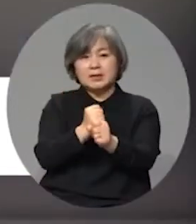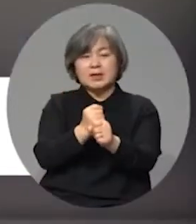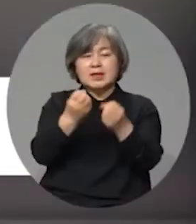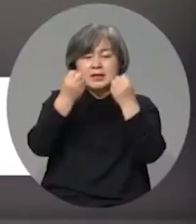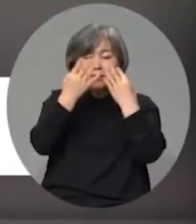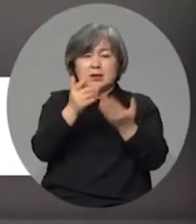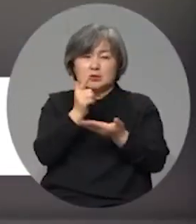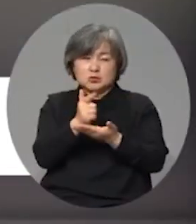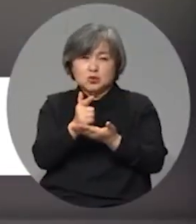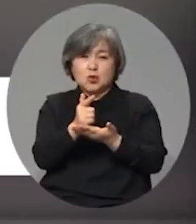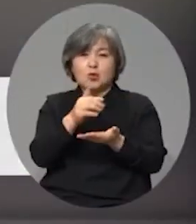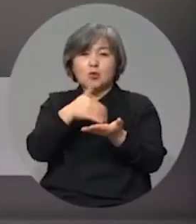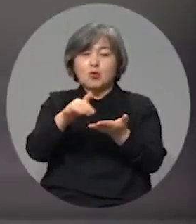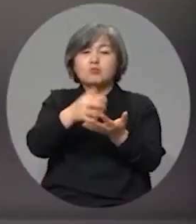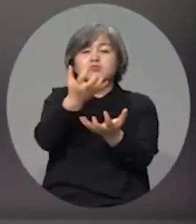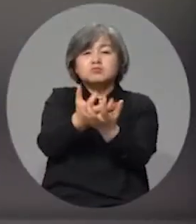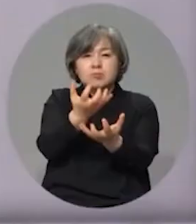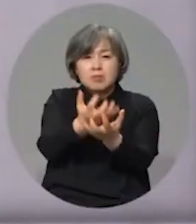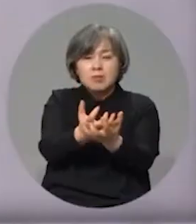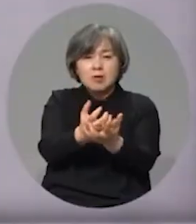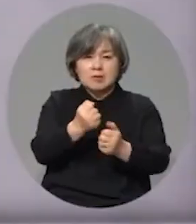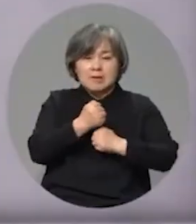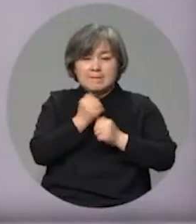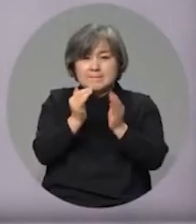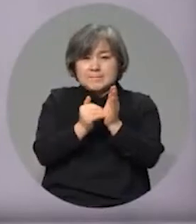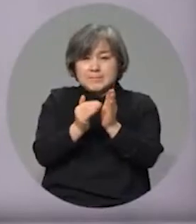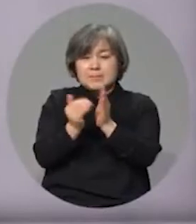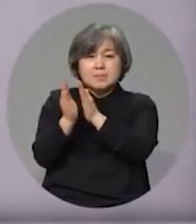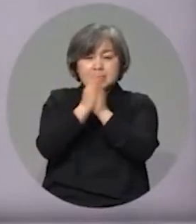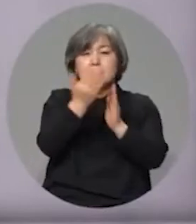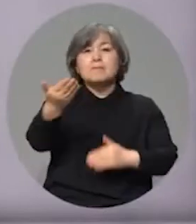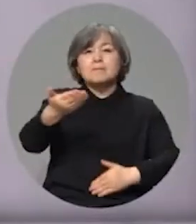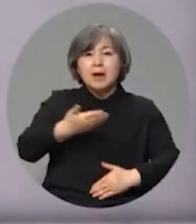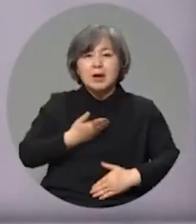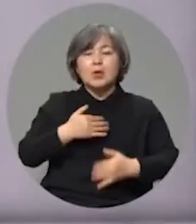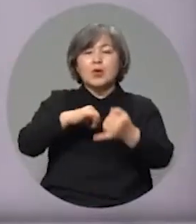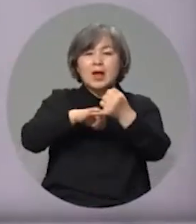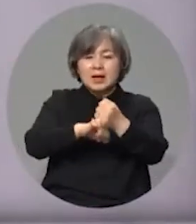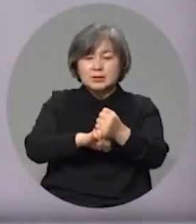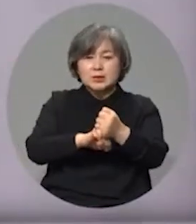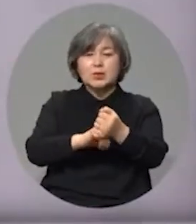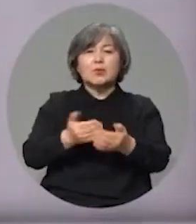기관총 사업추진 문건 등 군사기밀을 건네받고 업체 취업 을 약속한 혐의로 기소됐습니다